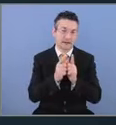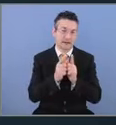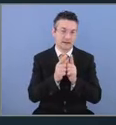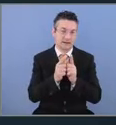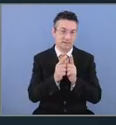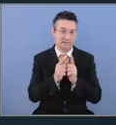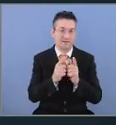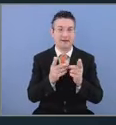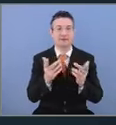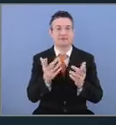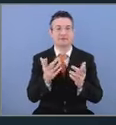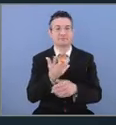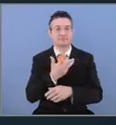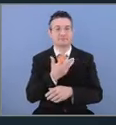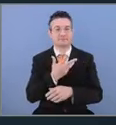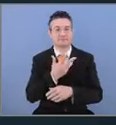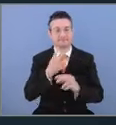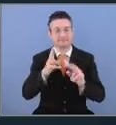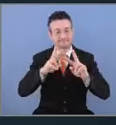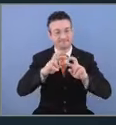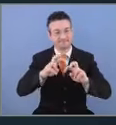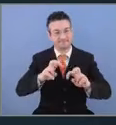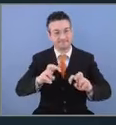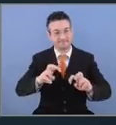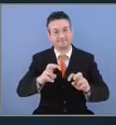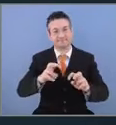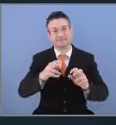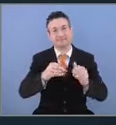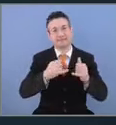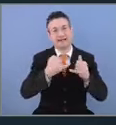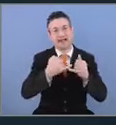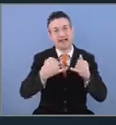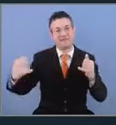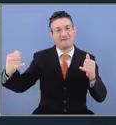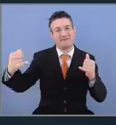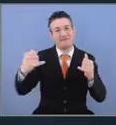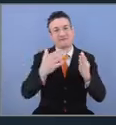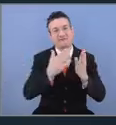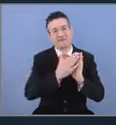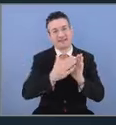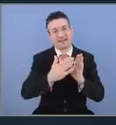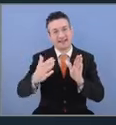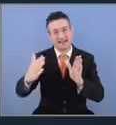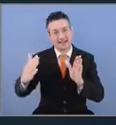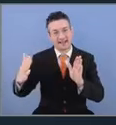esame le filiere laziali di prodotti